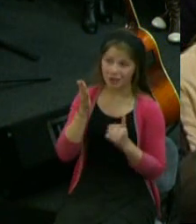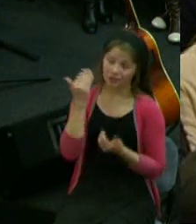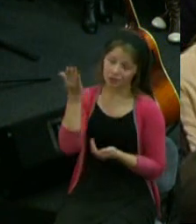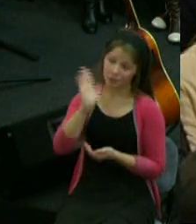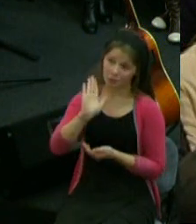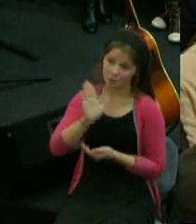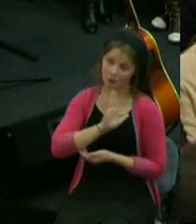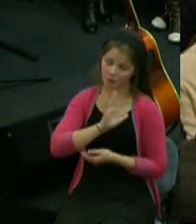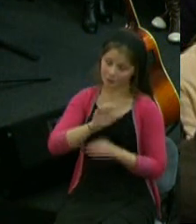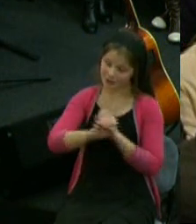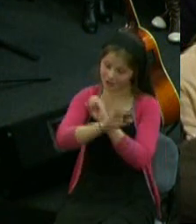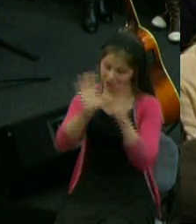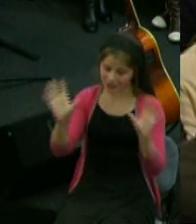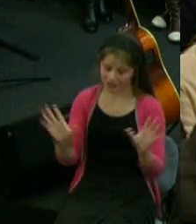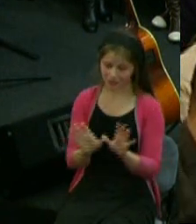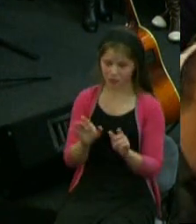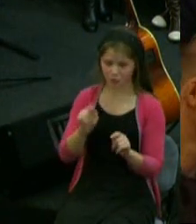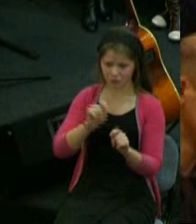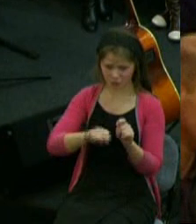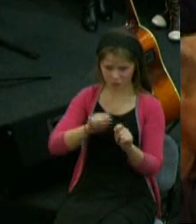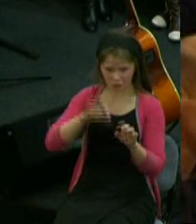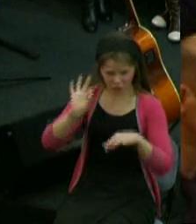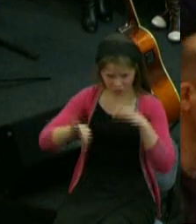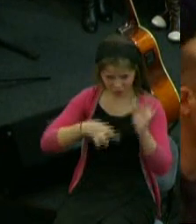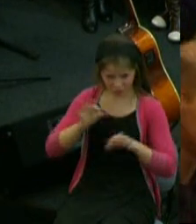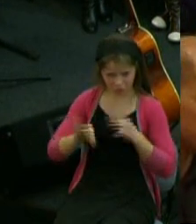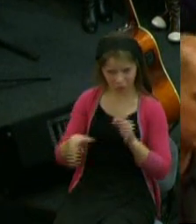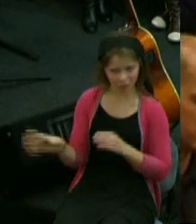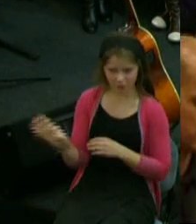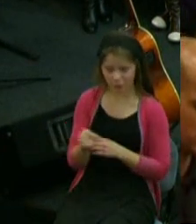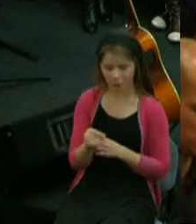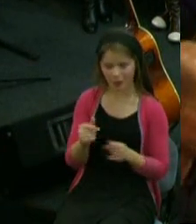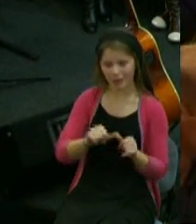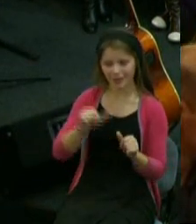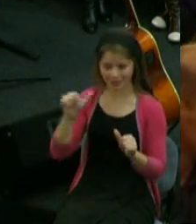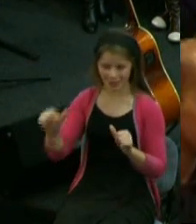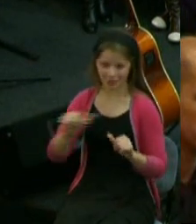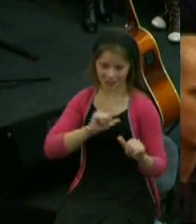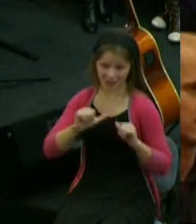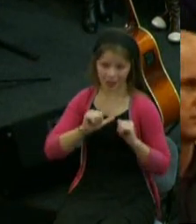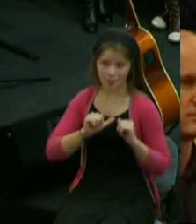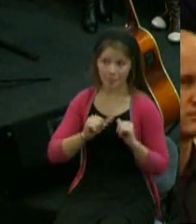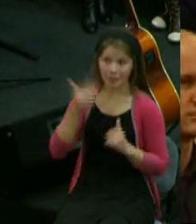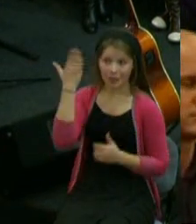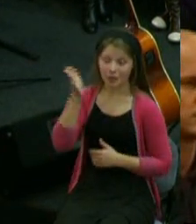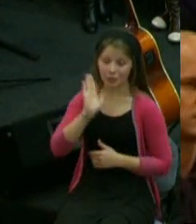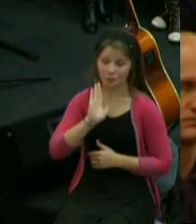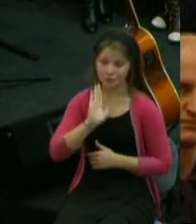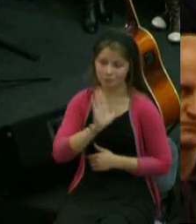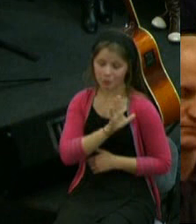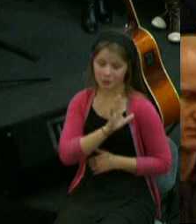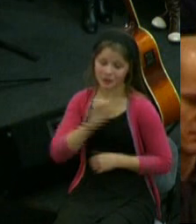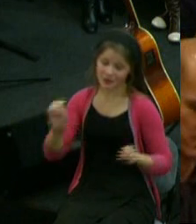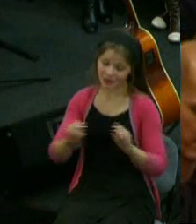був святий, брати і сестри. Був іскушен во всьому. Написано, кромі гріха, брати і сестри, Він був святий.